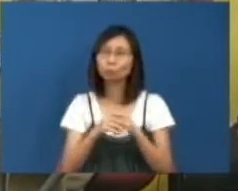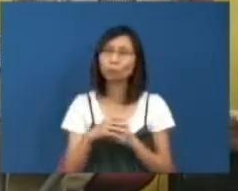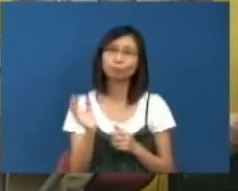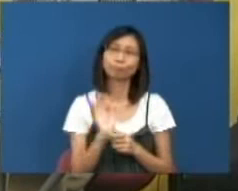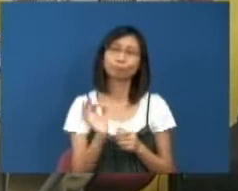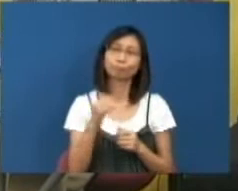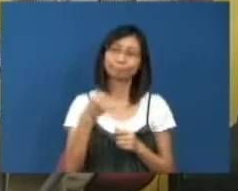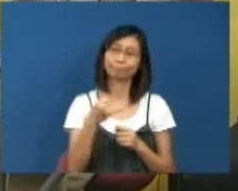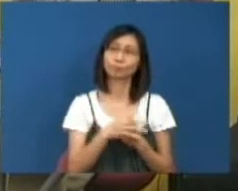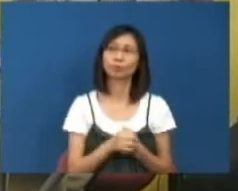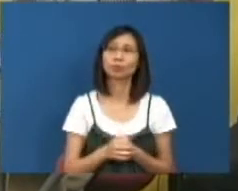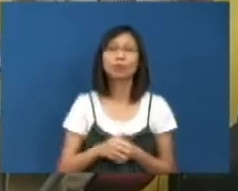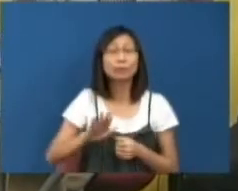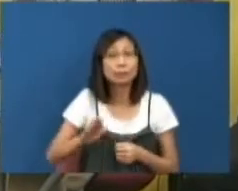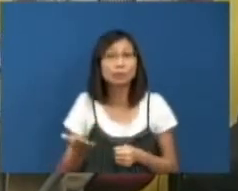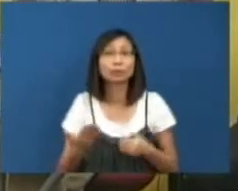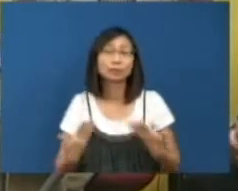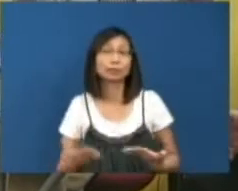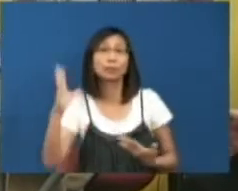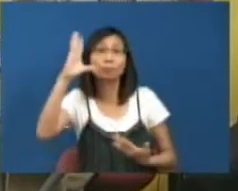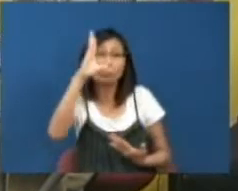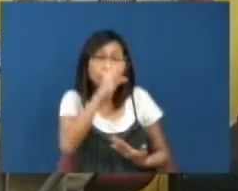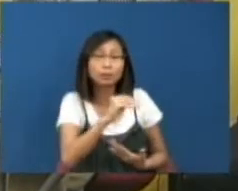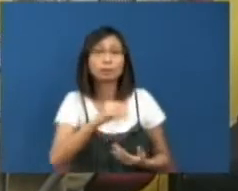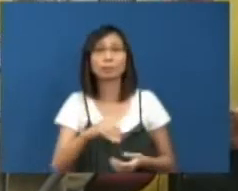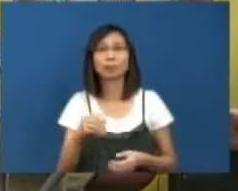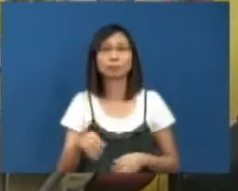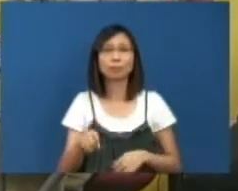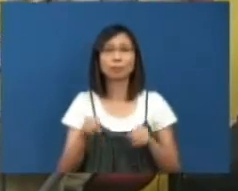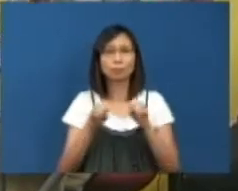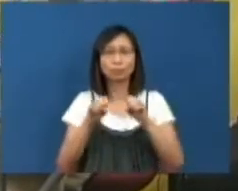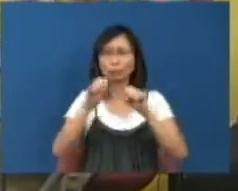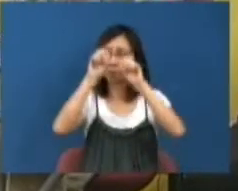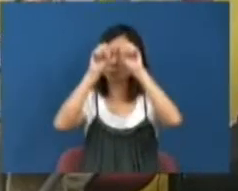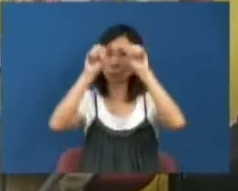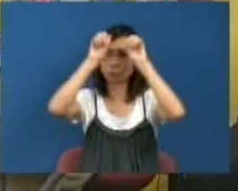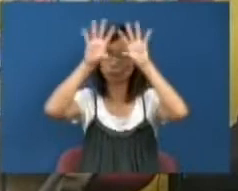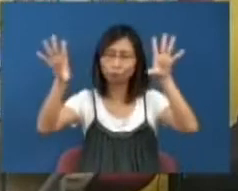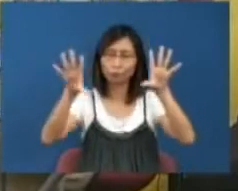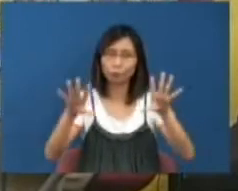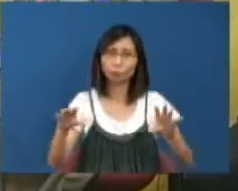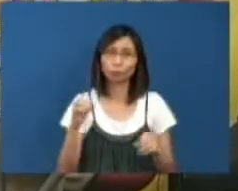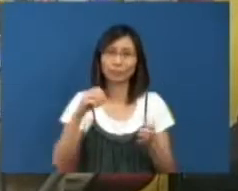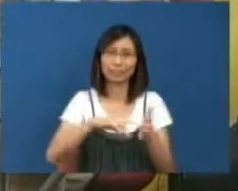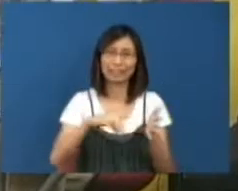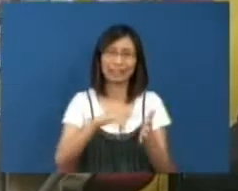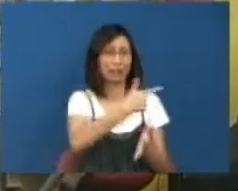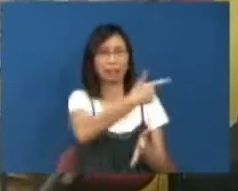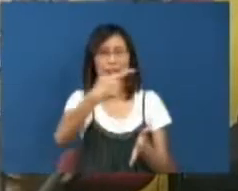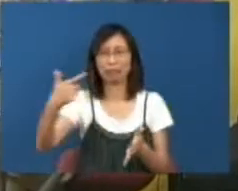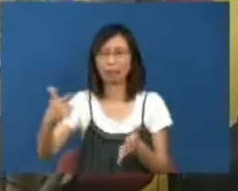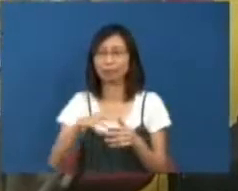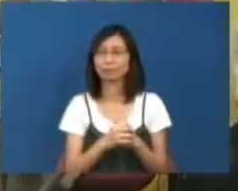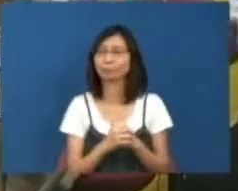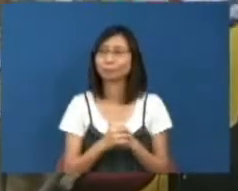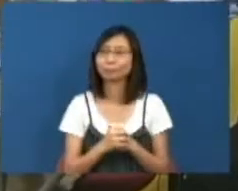咧係用好多能量，要發好多電嚟到點著曬嗰啲光管招牌啊。 我想問下咧，其